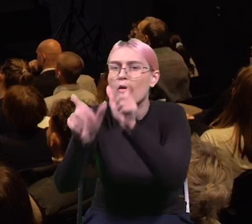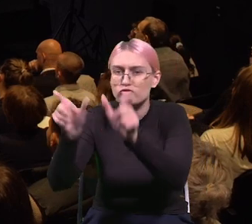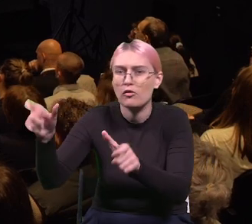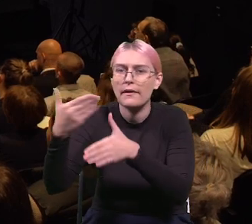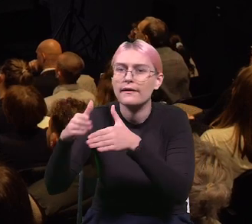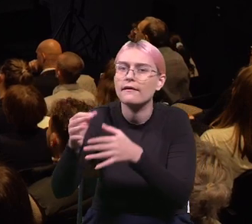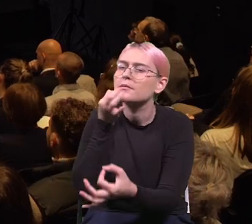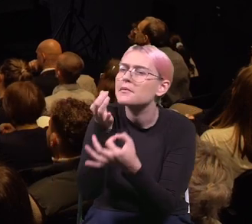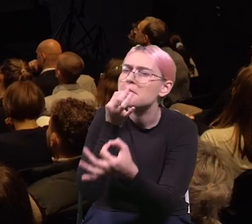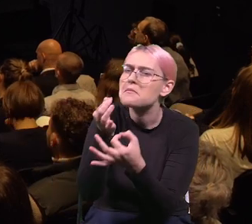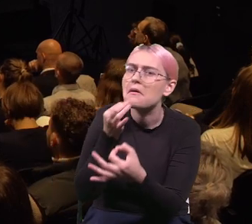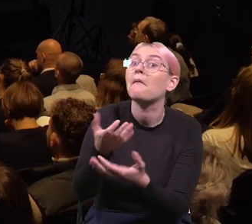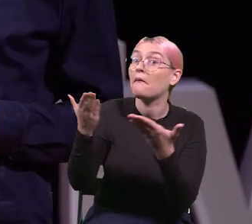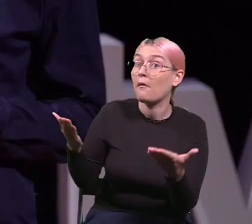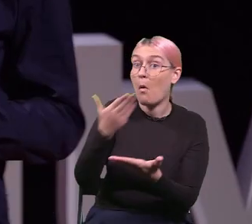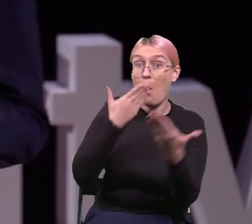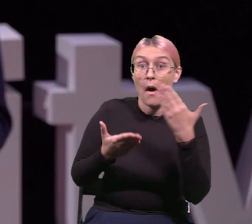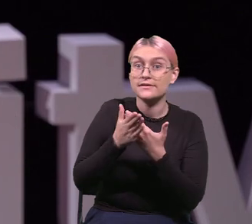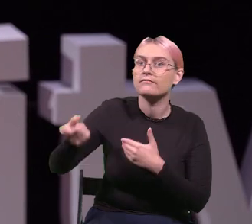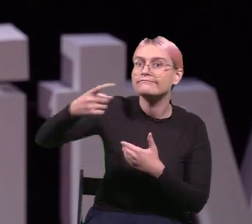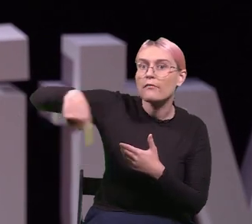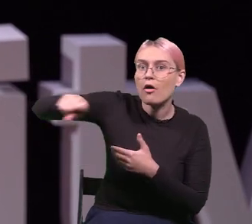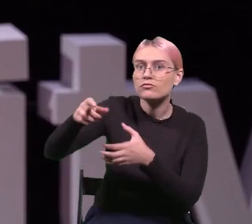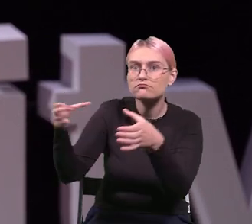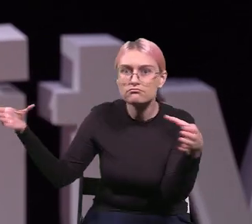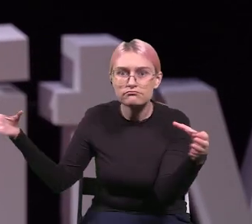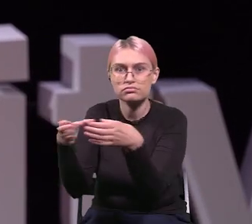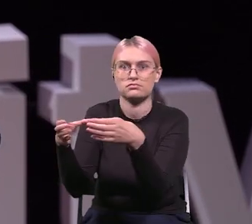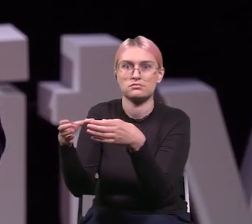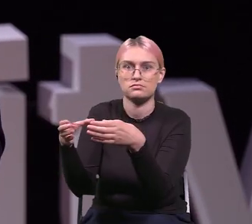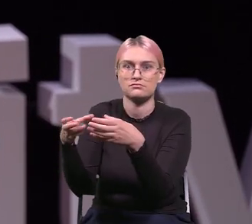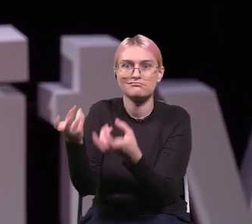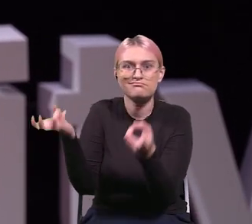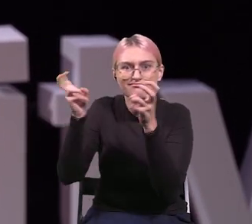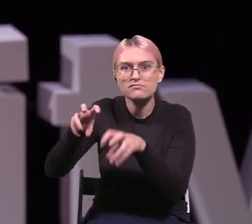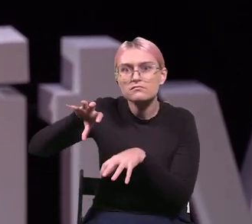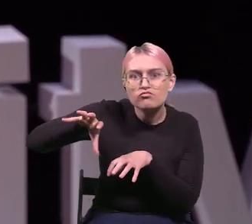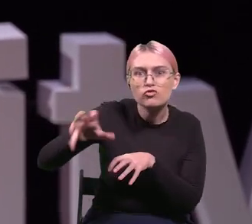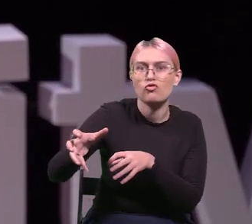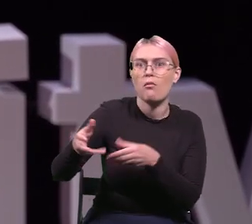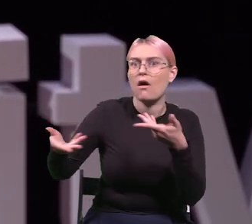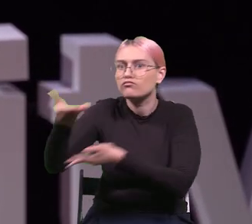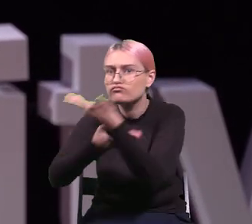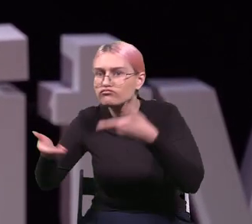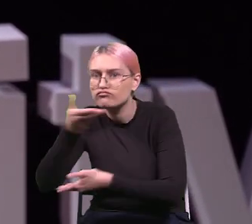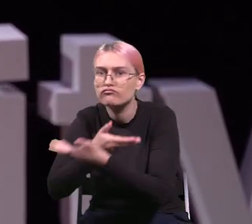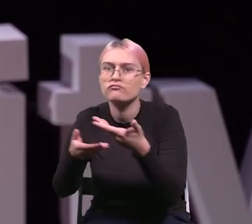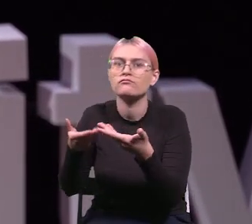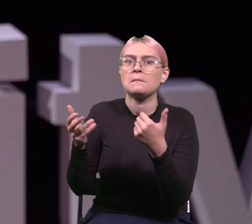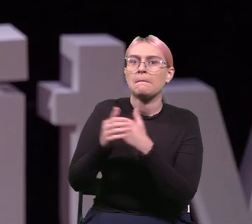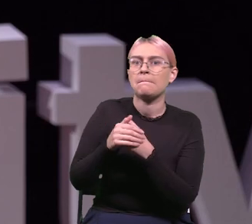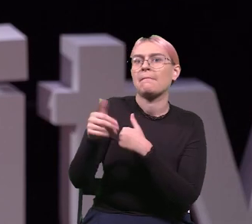typu kontrakty mają ze sobą, o sektorze finansowym, zaczęli się komunikować i tak dalej, i tak dalej. Zaczęło się od tego,